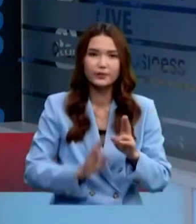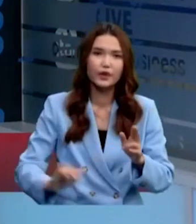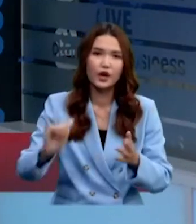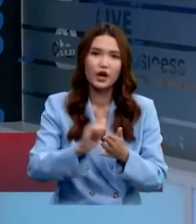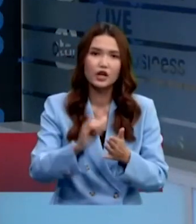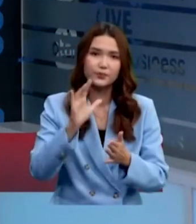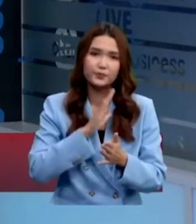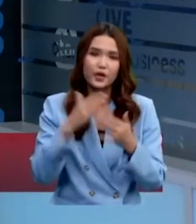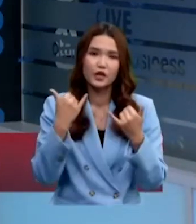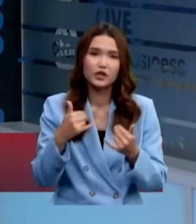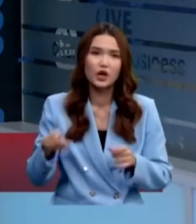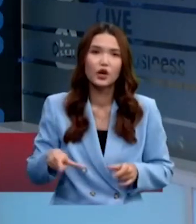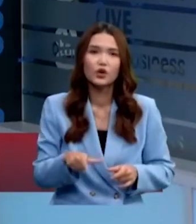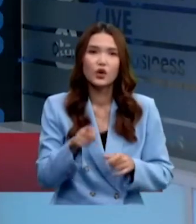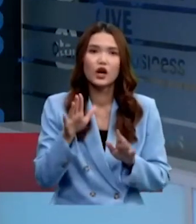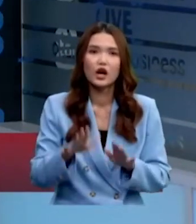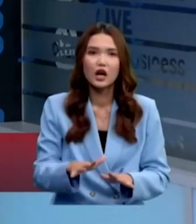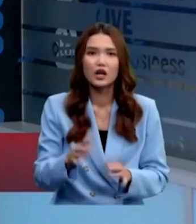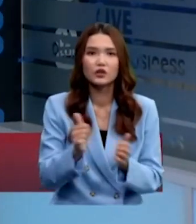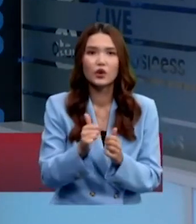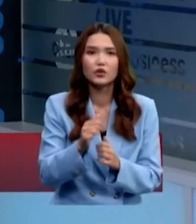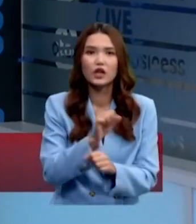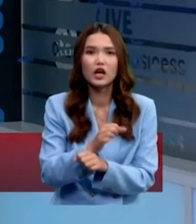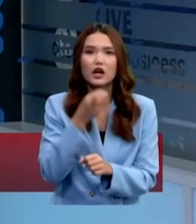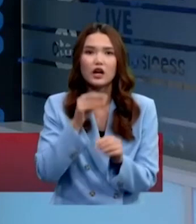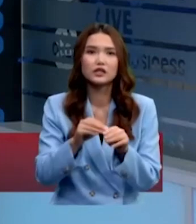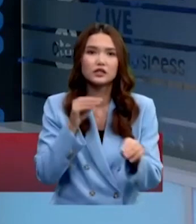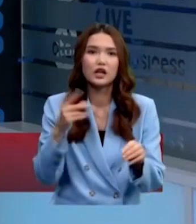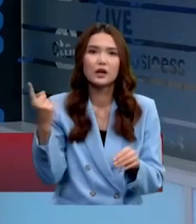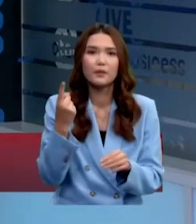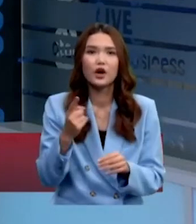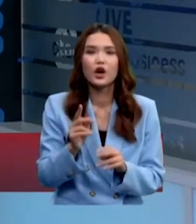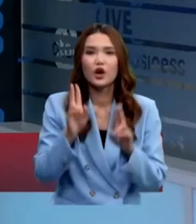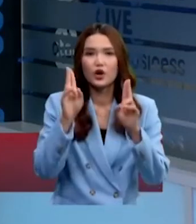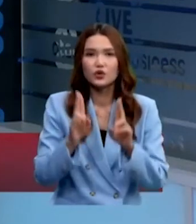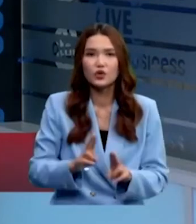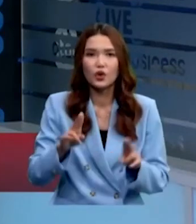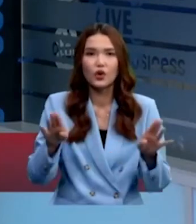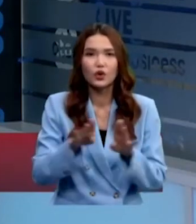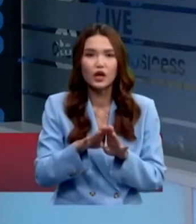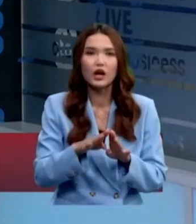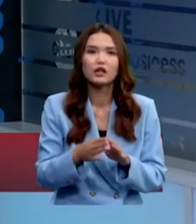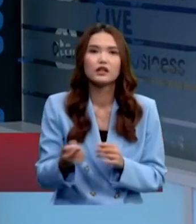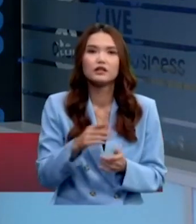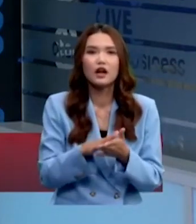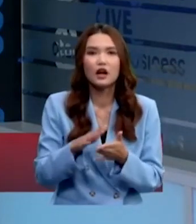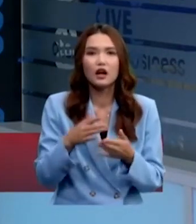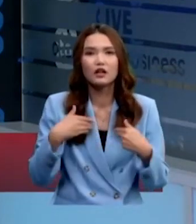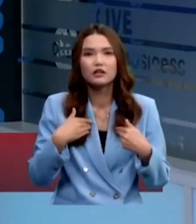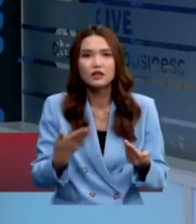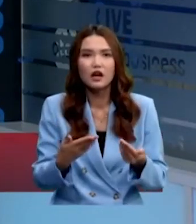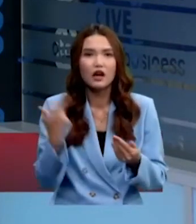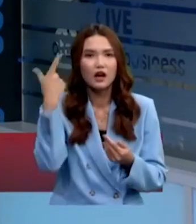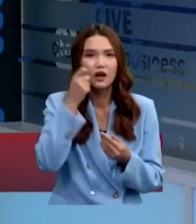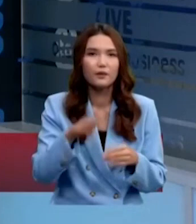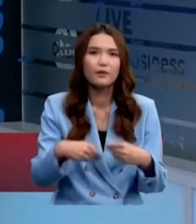енгізілді. Енді жол сақшылары көшеде тоқтатқан көлік жүргізушісіне бірінші жол ережесі туралы емес, сыбайластық жайлы ақпар беру